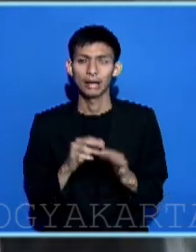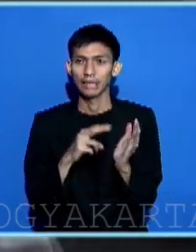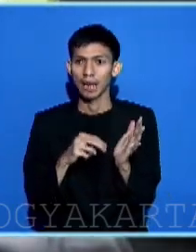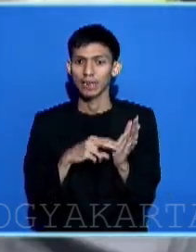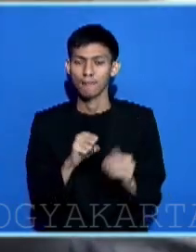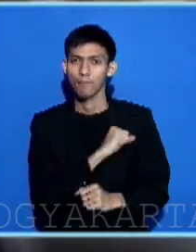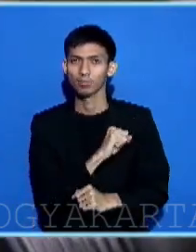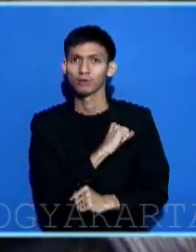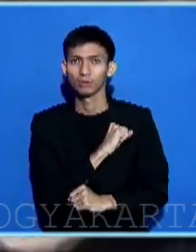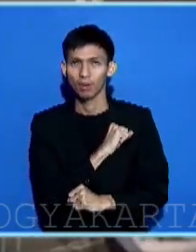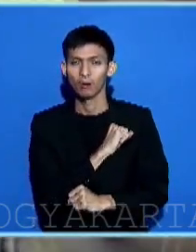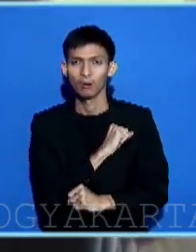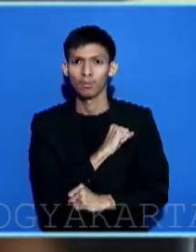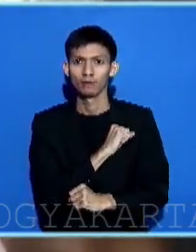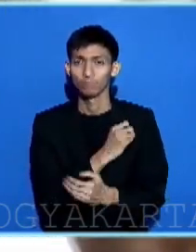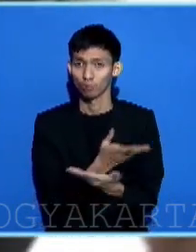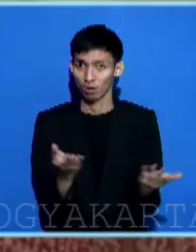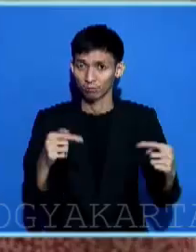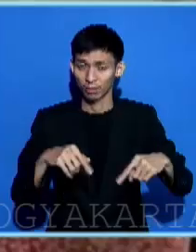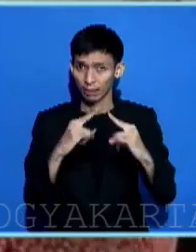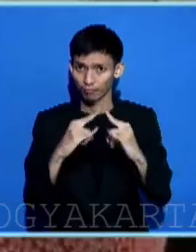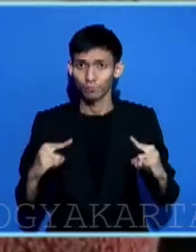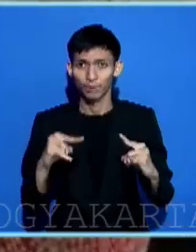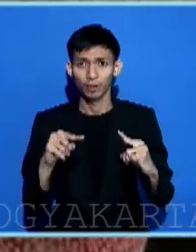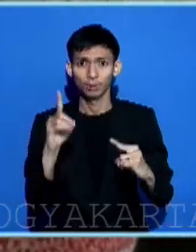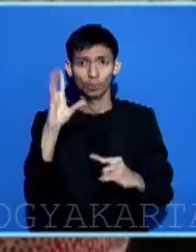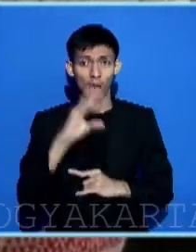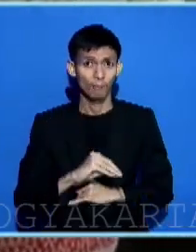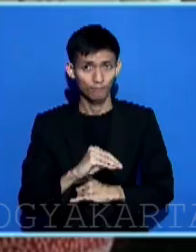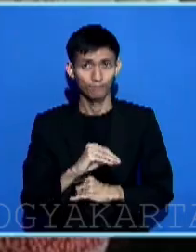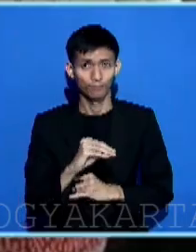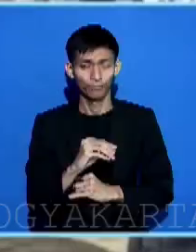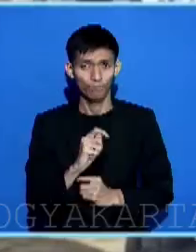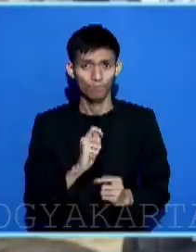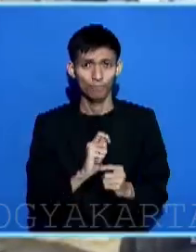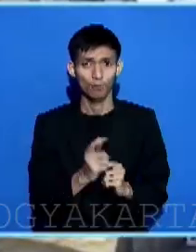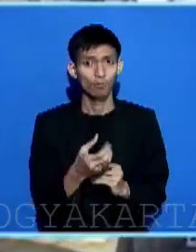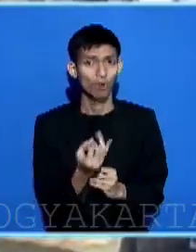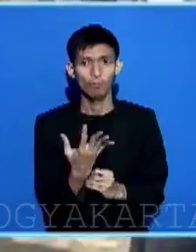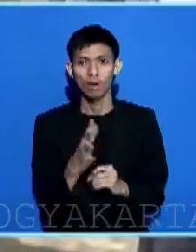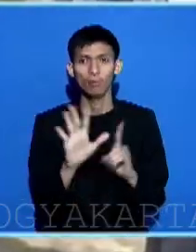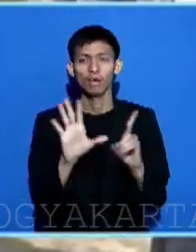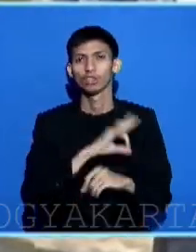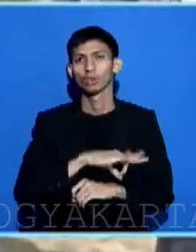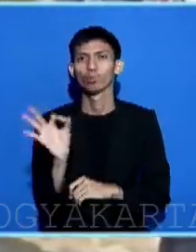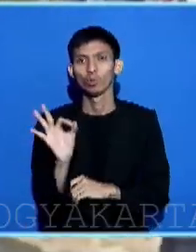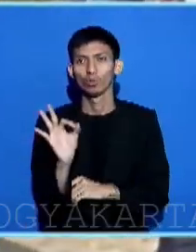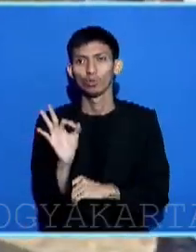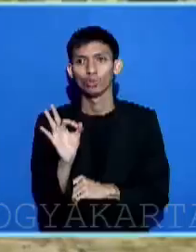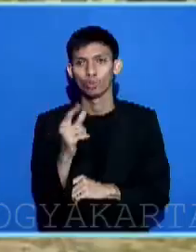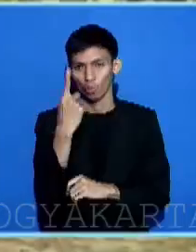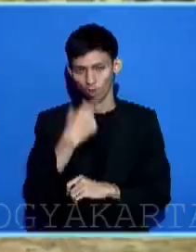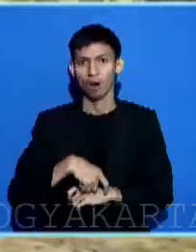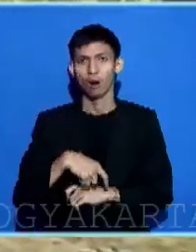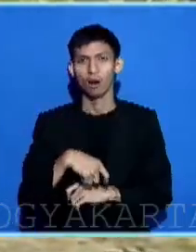bermalam sekaligus berkemah di kawasan teras Merapi pengunjung cukup membayar retribusi Rp15.000 per orang sementara